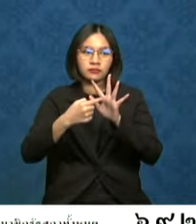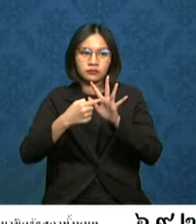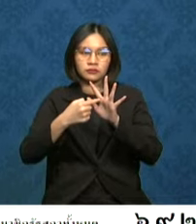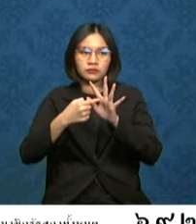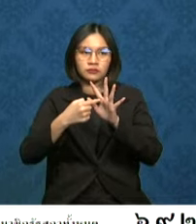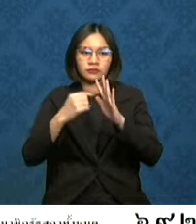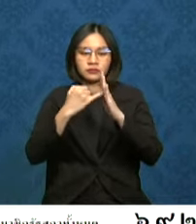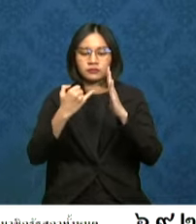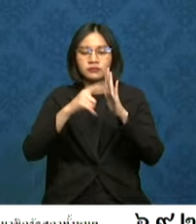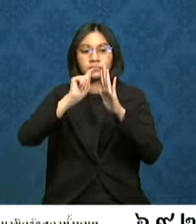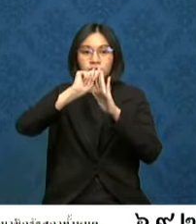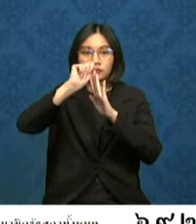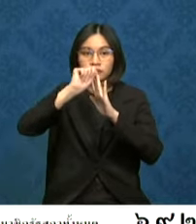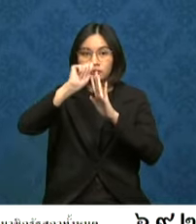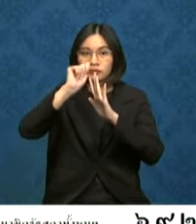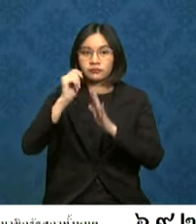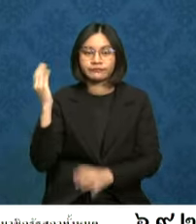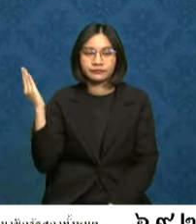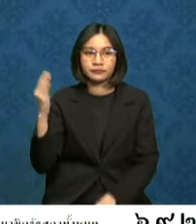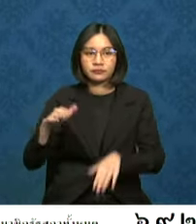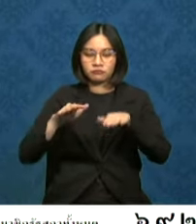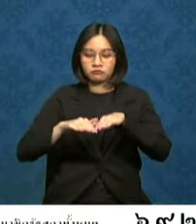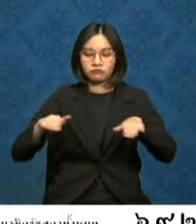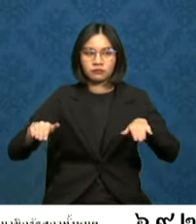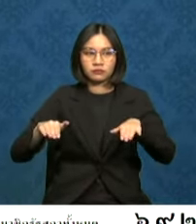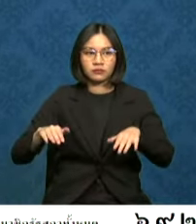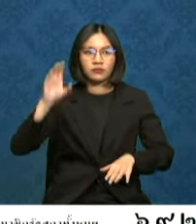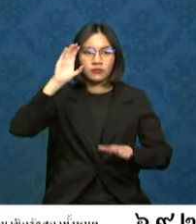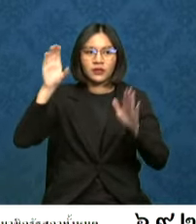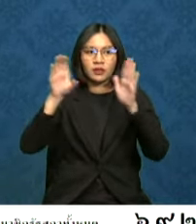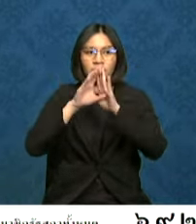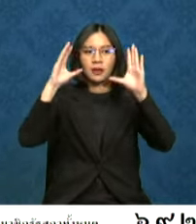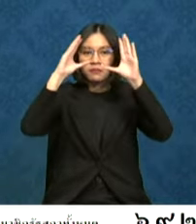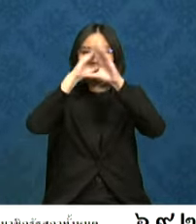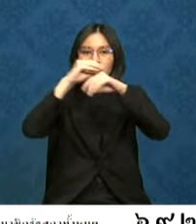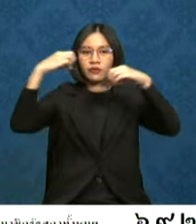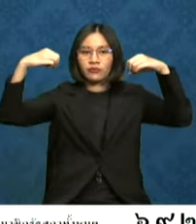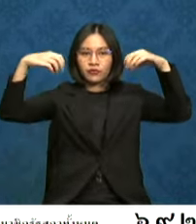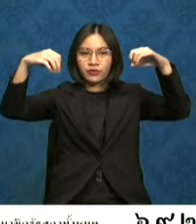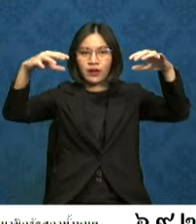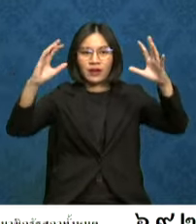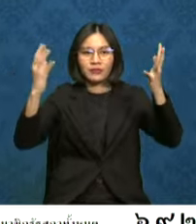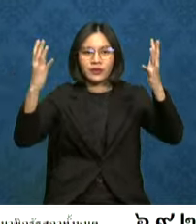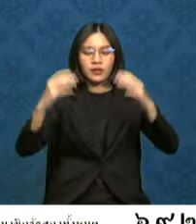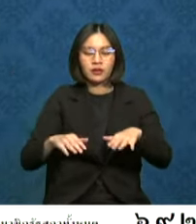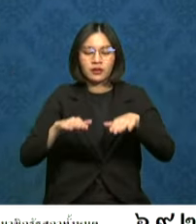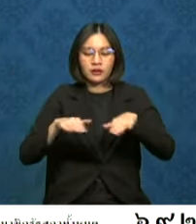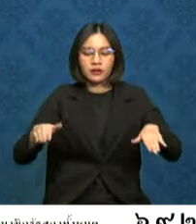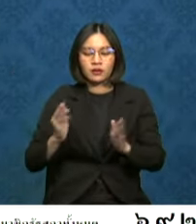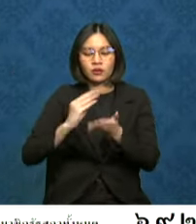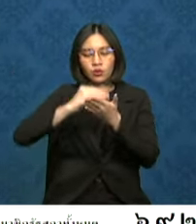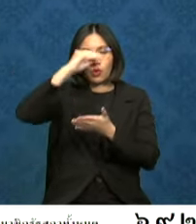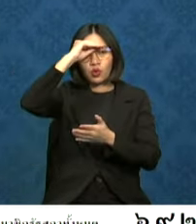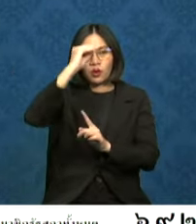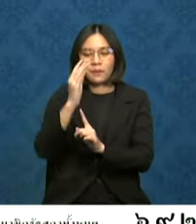เบอพ Believeระจังหวตากเห็ไ เด็กภาพมจะมืดหนอย becauseชาวบ้านที่ไม่มไฟฟาใช้เด็กนักเรียน...เด็กเล็ก neat...